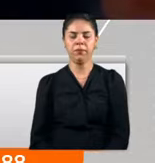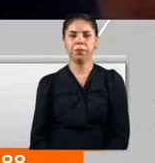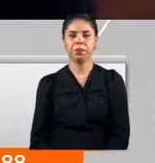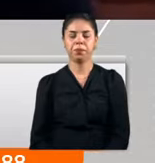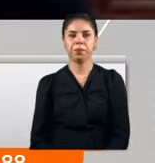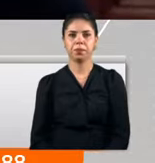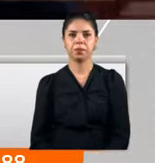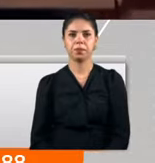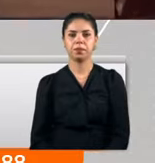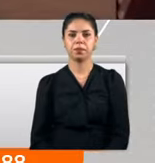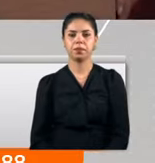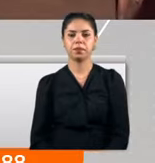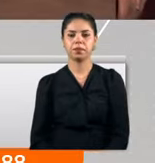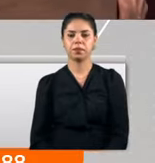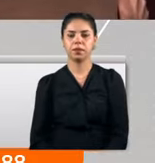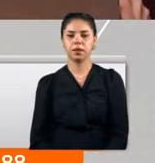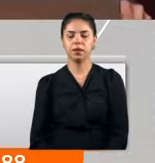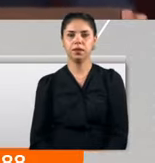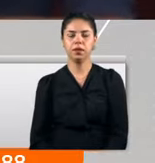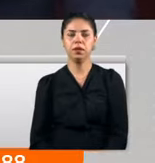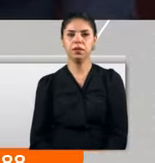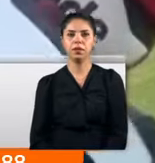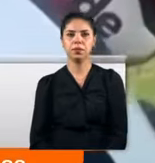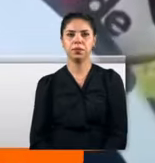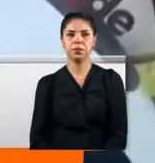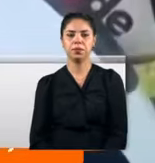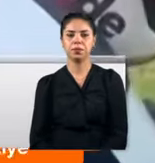bir profil çizmediğini ortaya koydu bizlere.